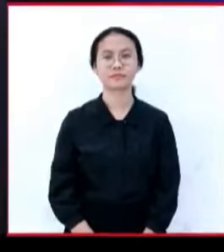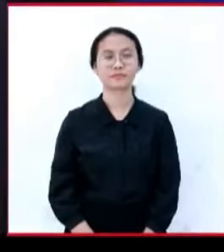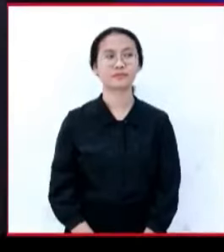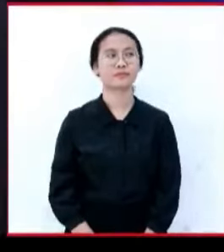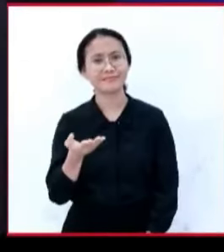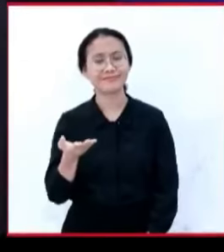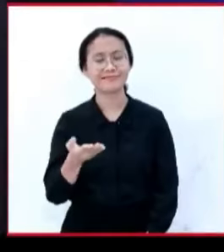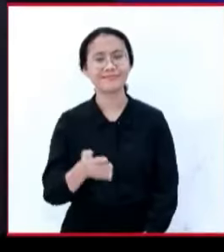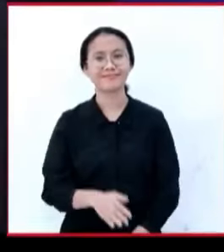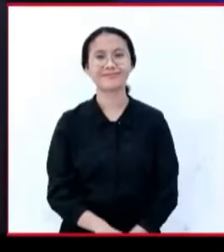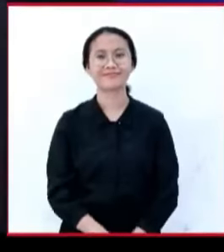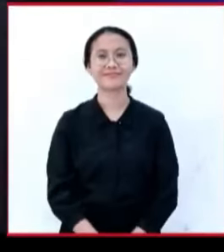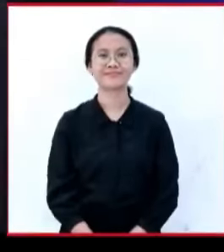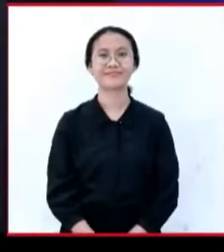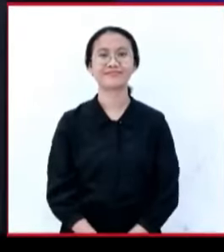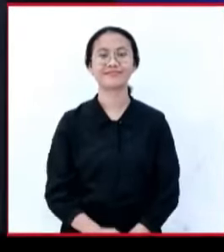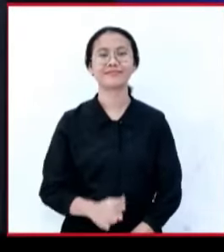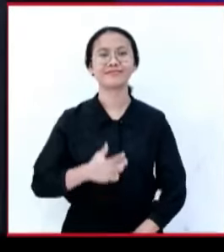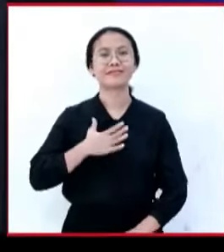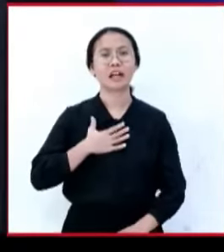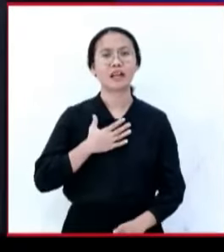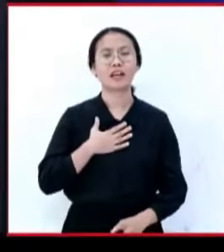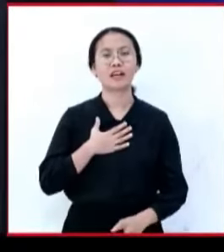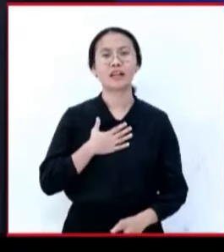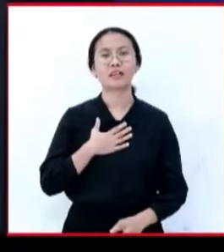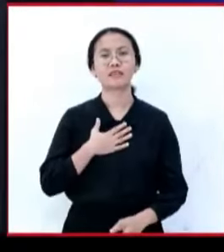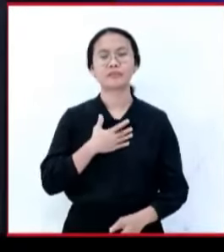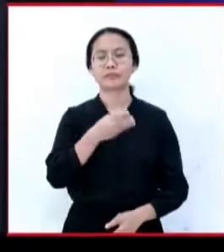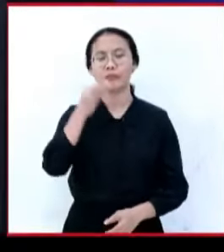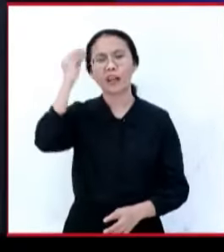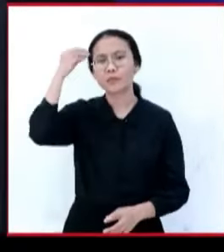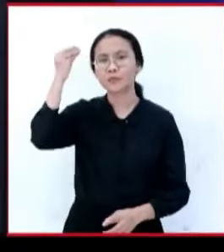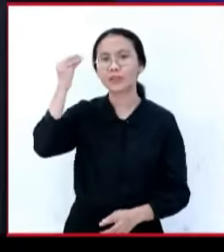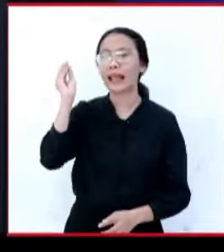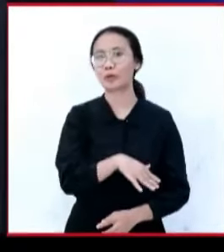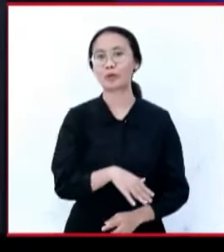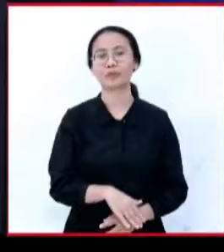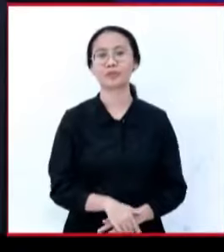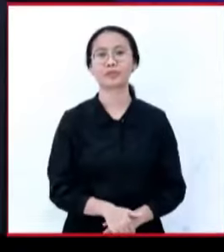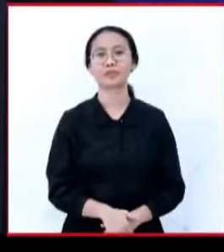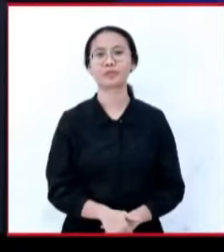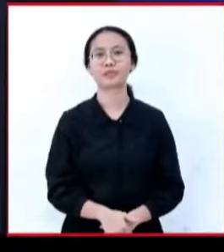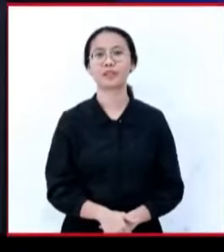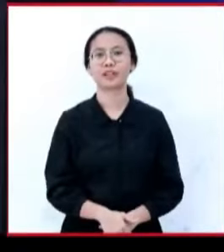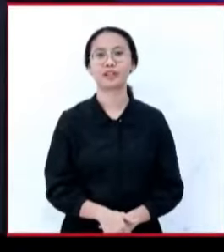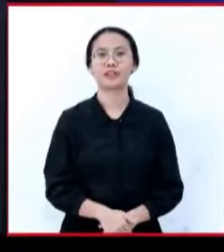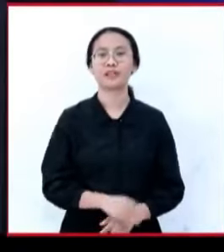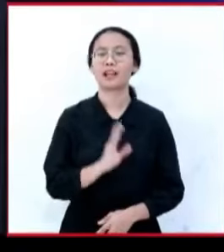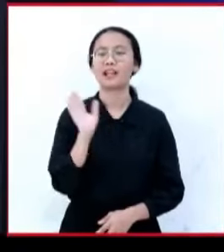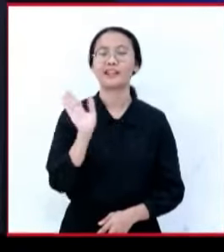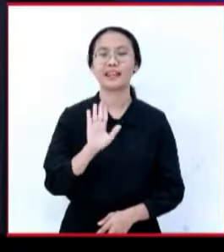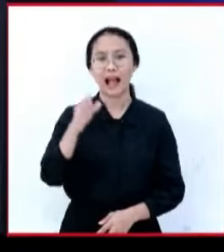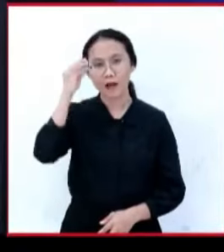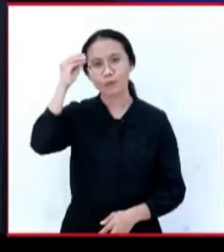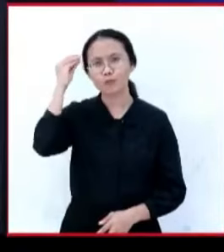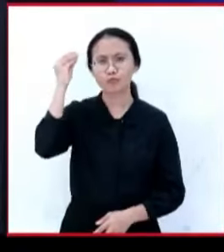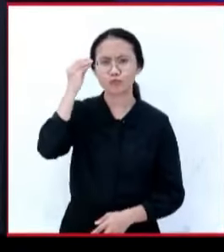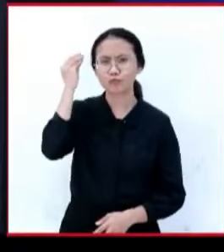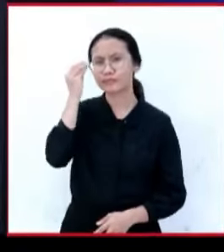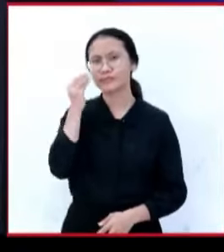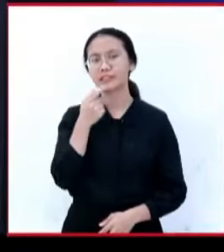tidak saya merasa tidak perlu memusingkan diri dengan semua perkiraan atau penjelasan